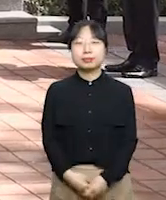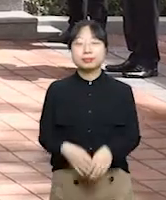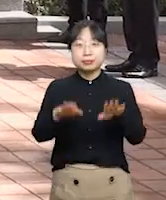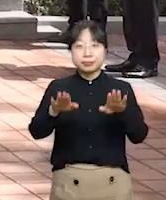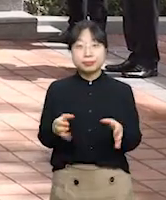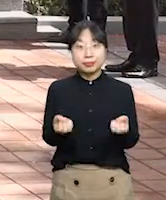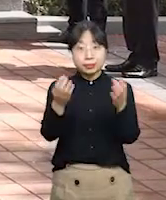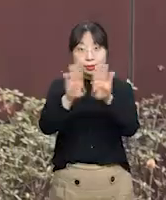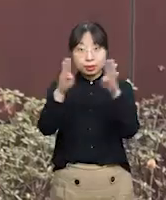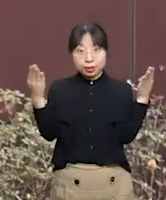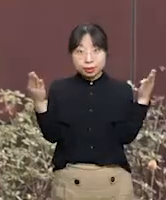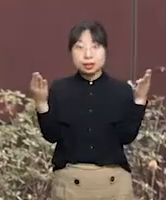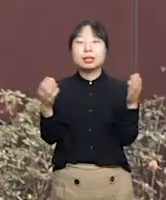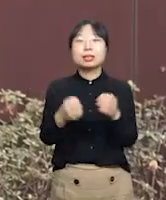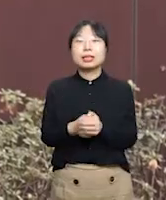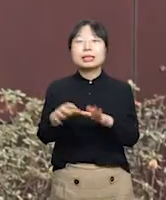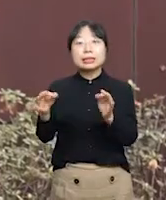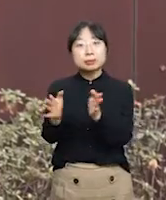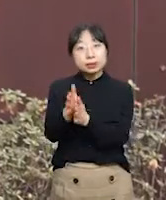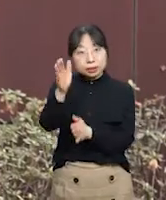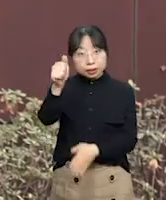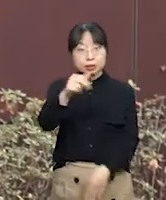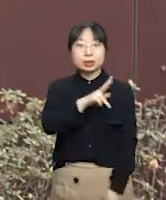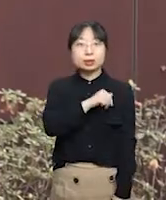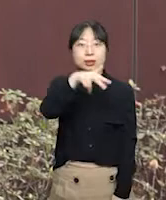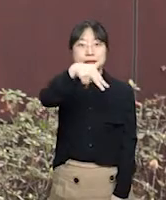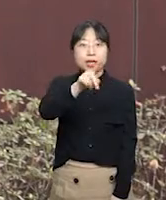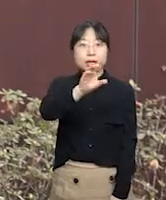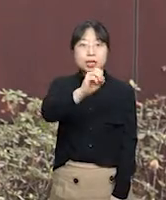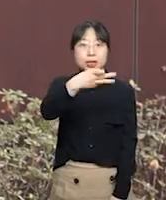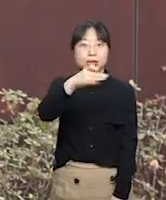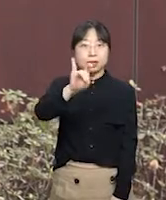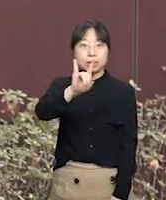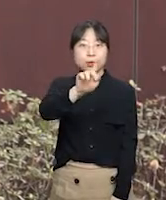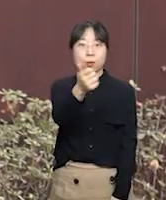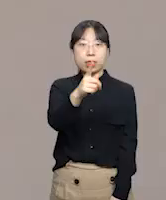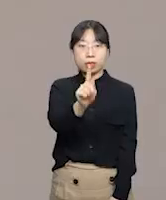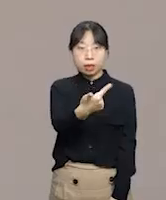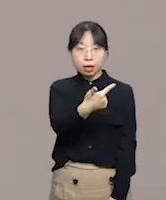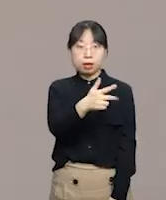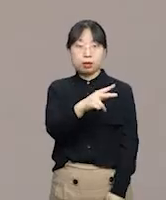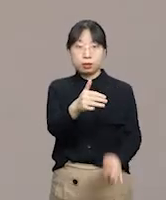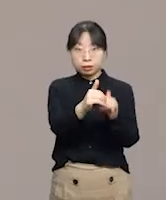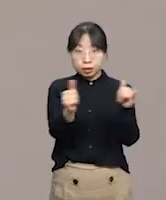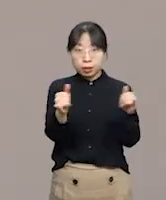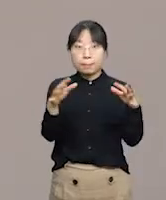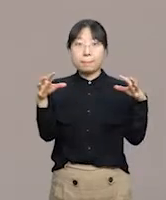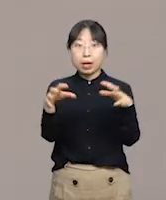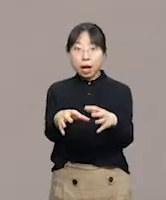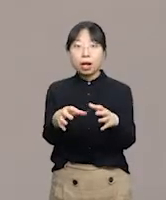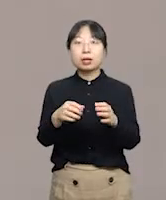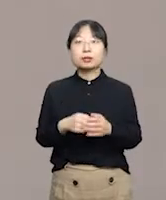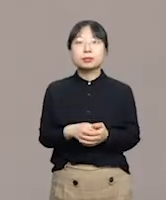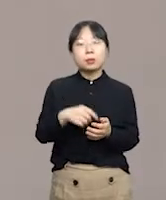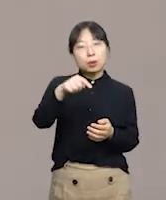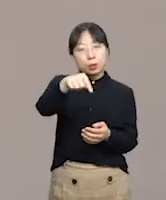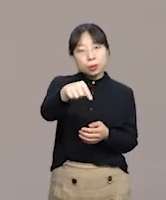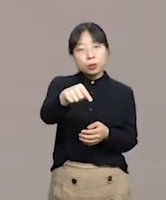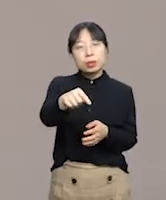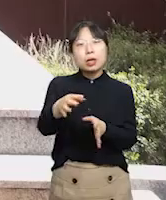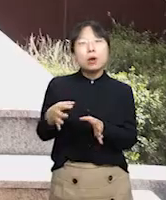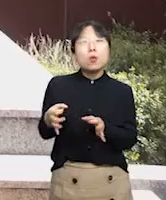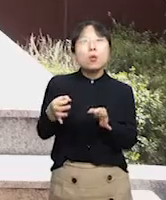이날 개소식에는 김상돈 시장과 장태환 도의원을 비롯해 경기의왕 먹거리 그냥드림 코너에 생필품 등을